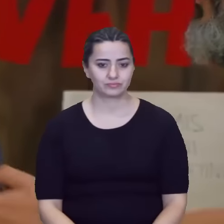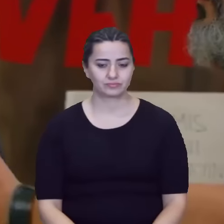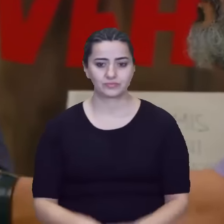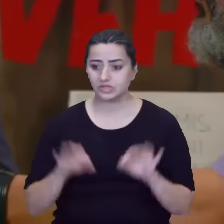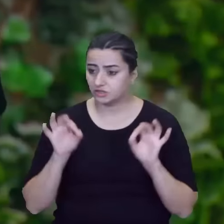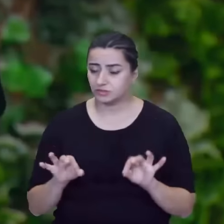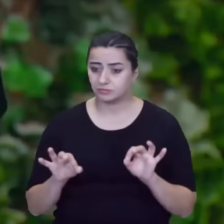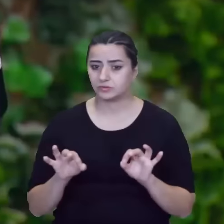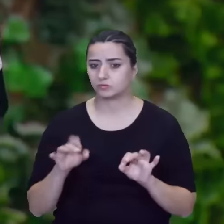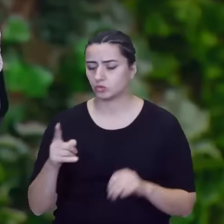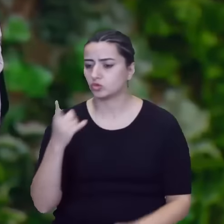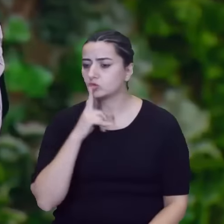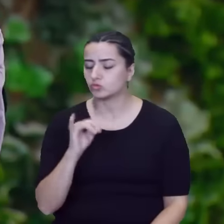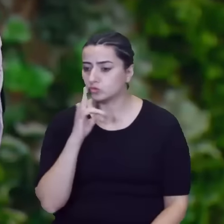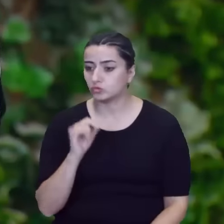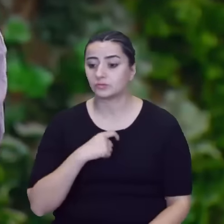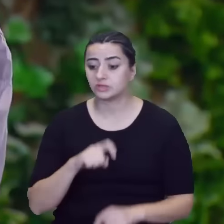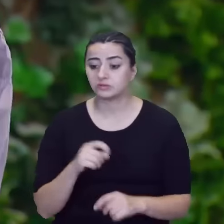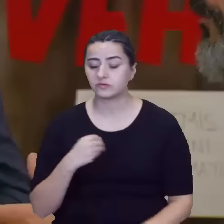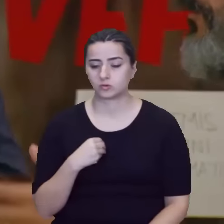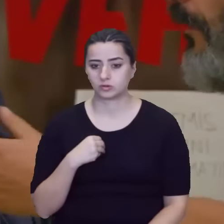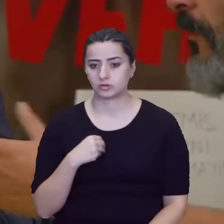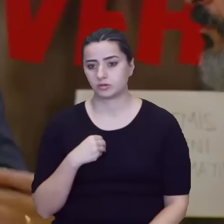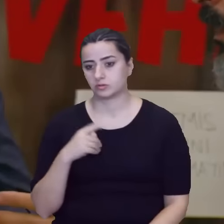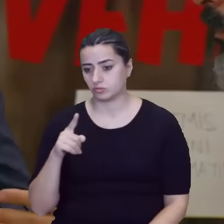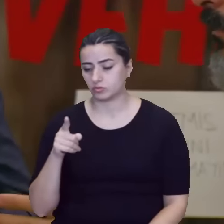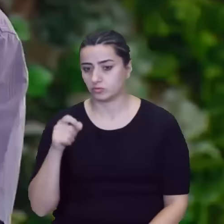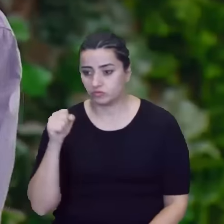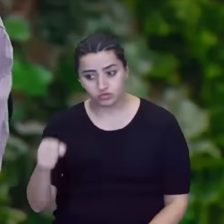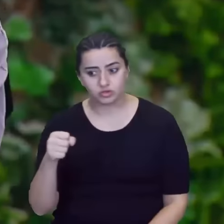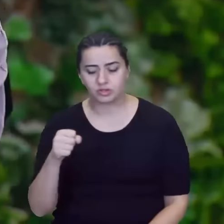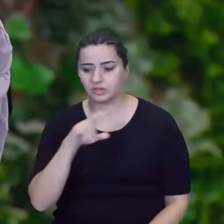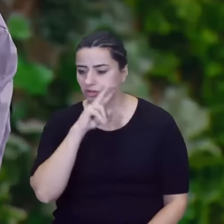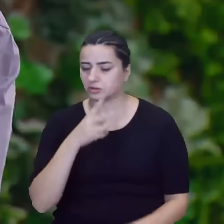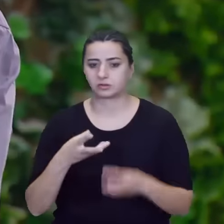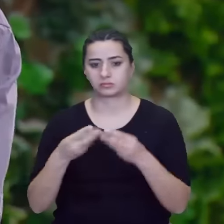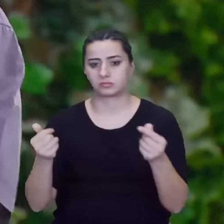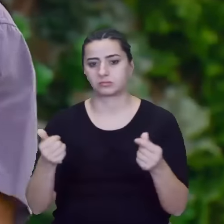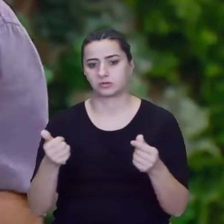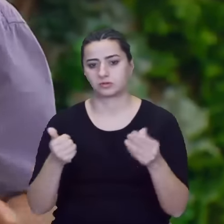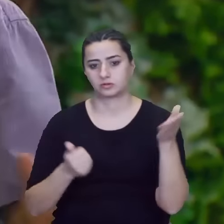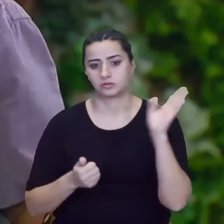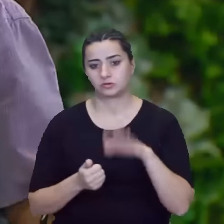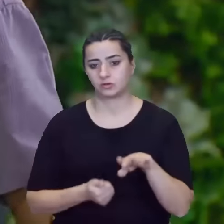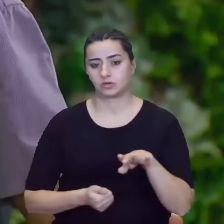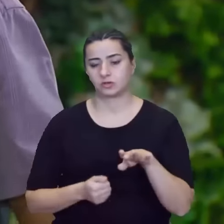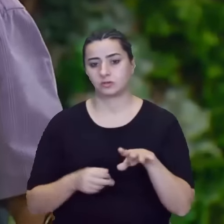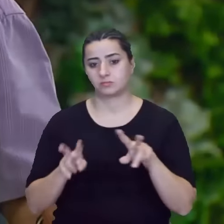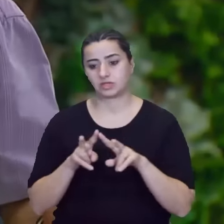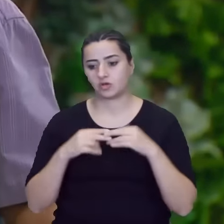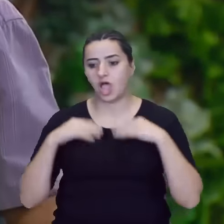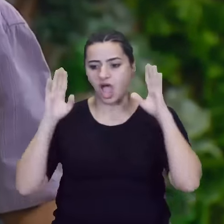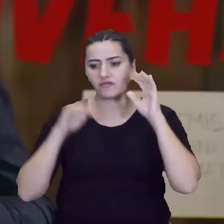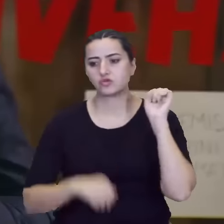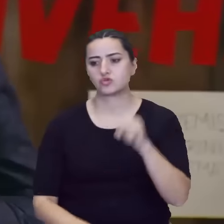Ya şimdi bu bana boyuna küfür ediyor, beni sinir ediyor. Ya bir dalacağım buna, tüyümü bırakmayacağım üstünde. Ondan sonra Mesut